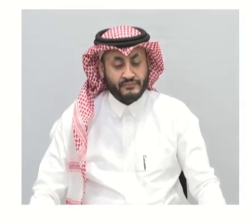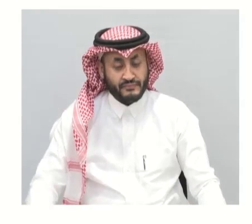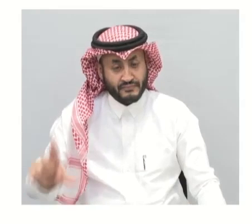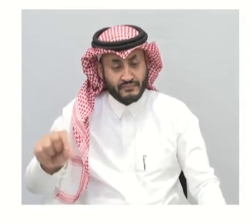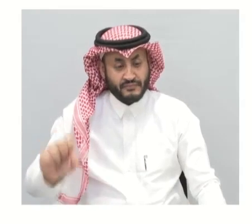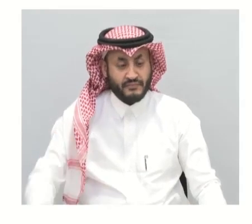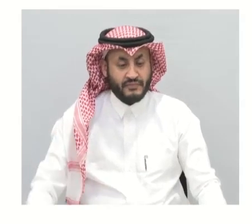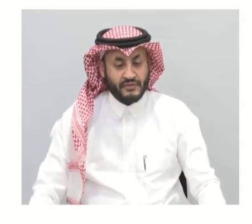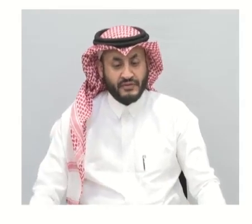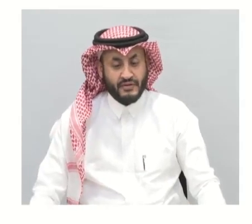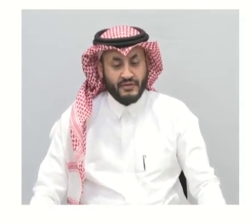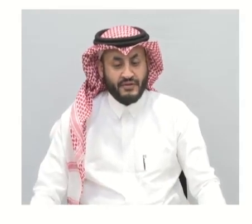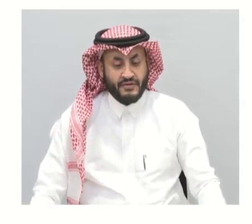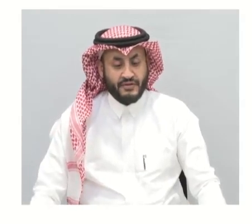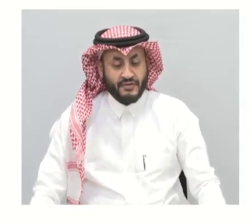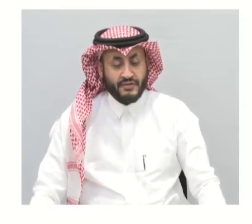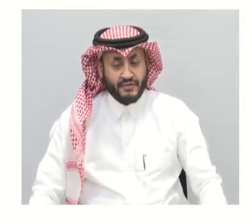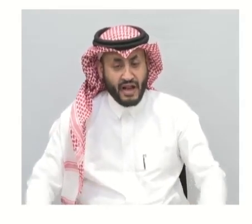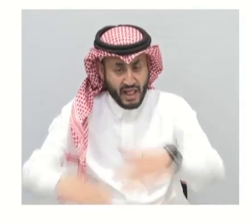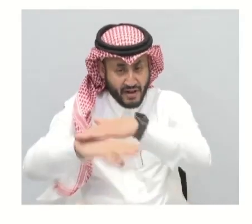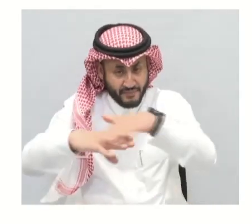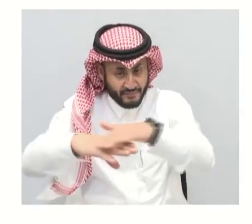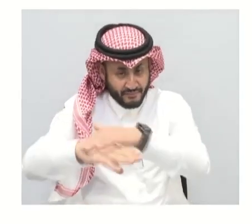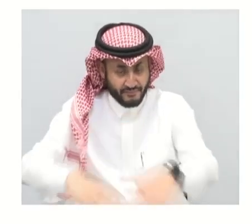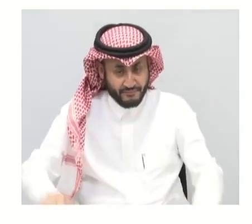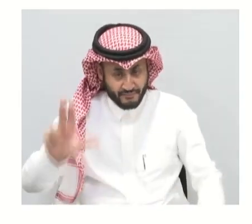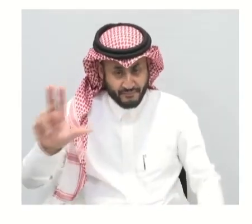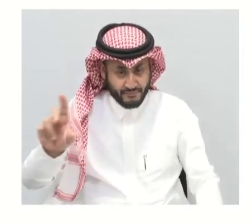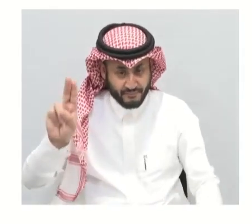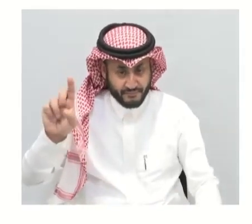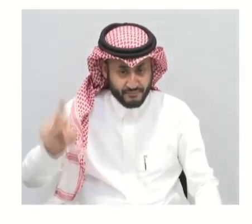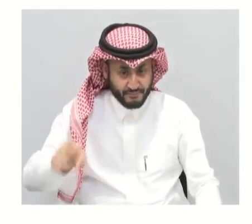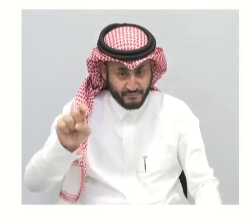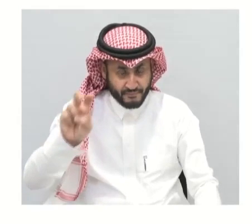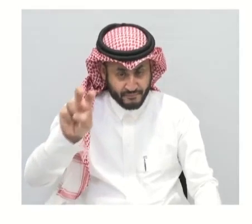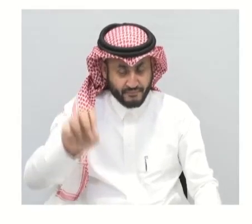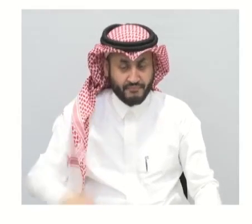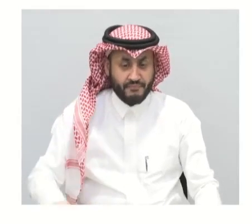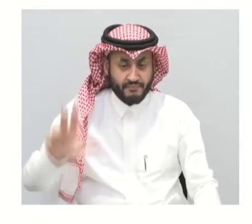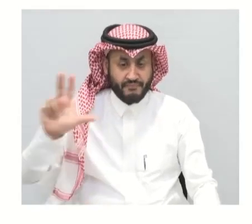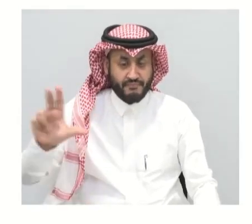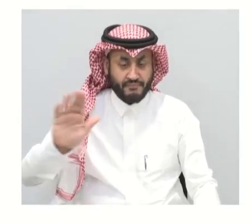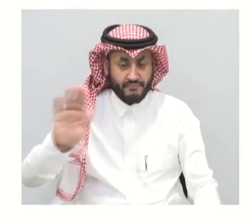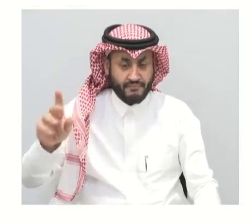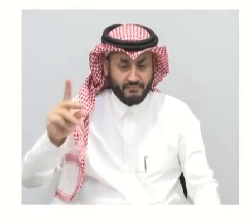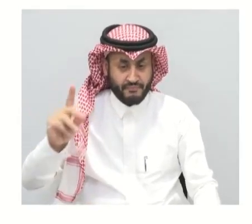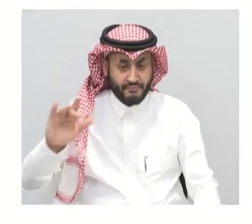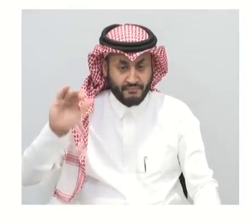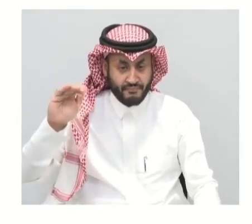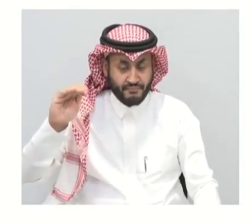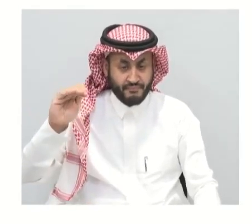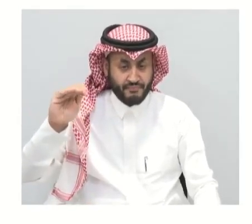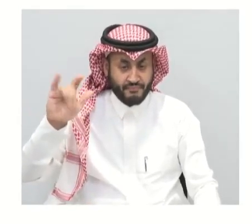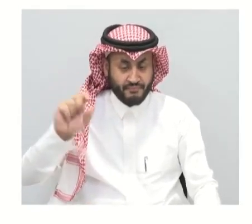احسنتم بالتاكيد هي عباره عن التربه السطحيه ننطلق بعد ذلك طالب